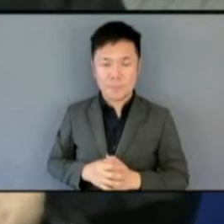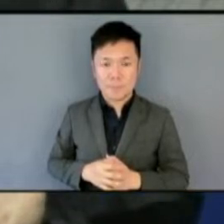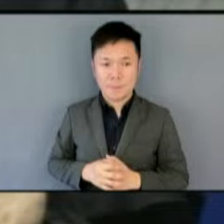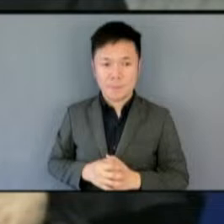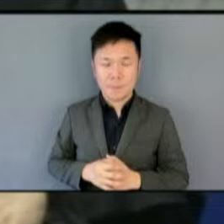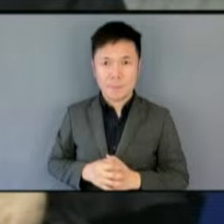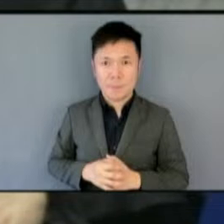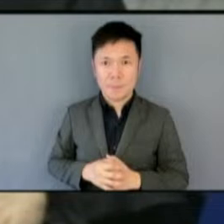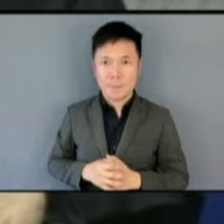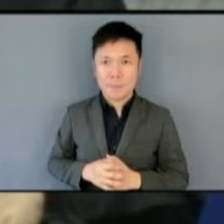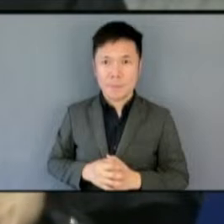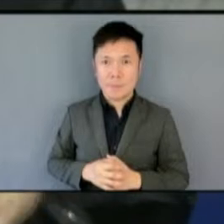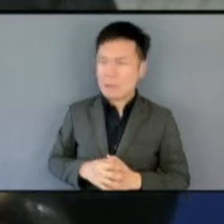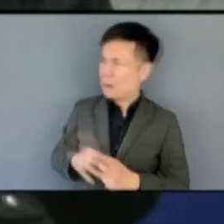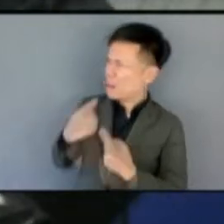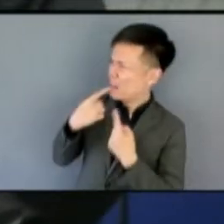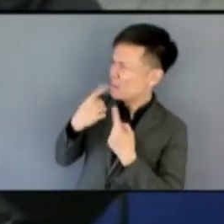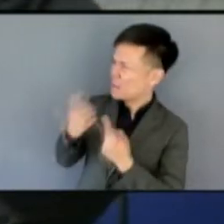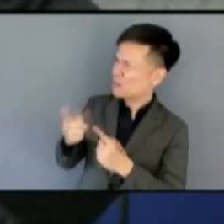подчеркнуть следующее.